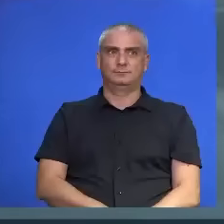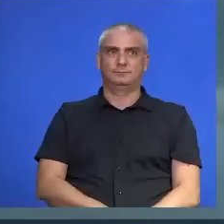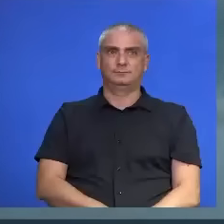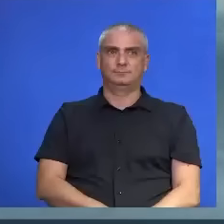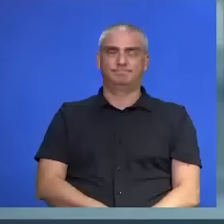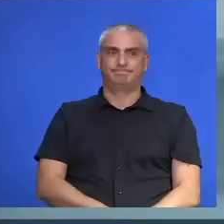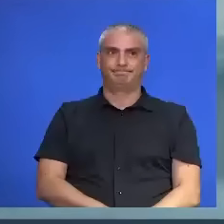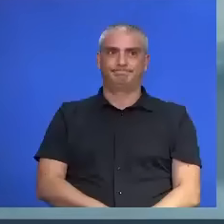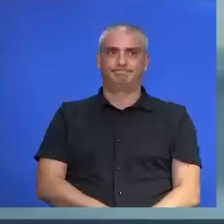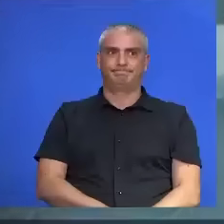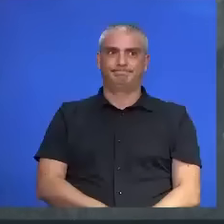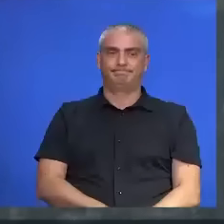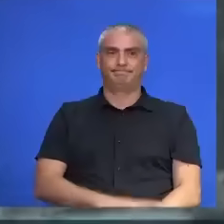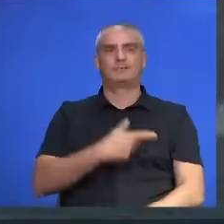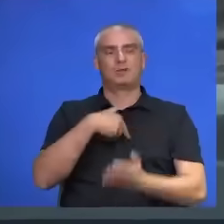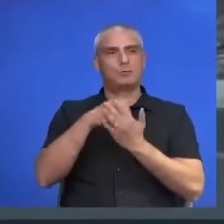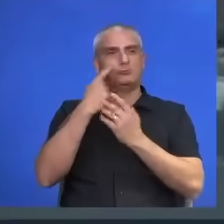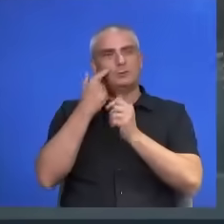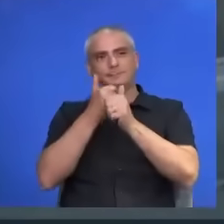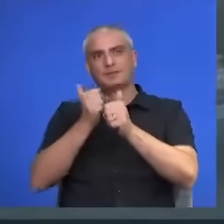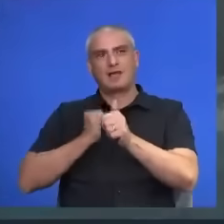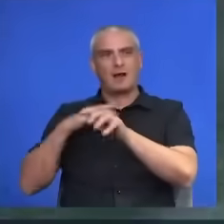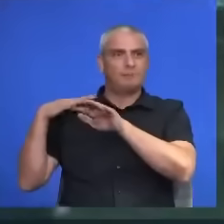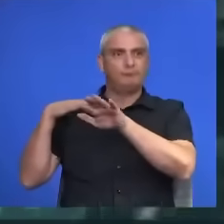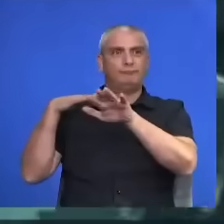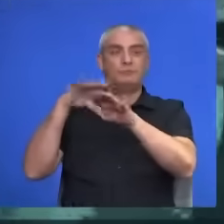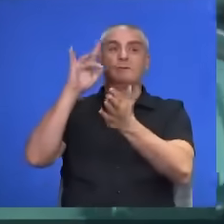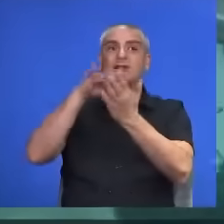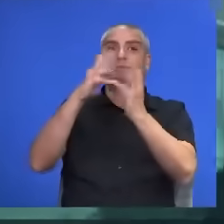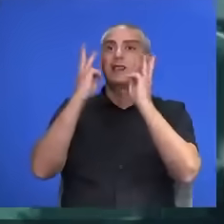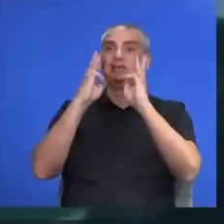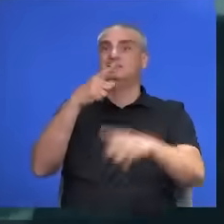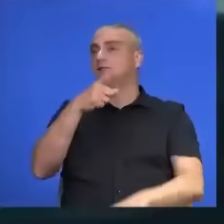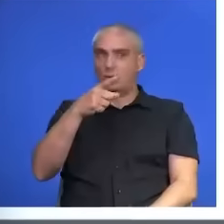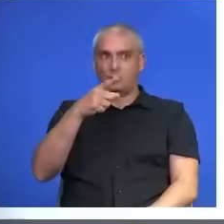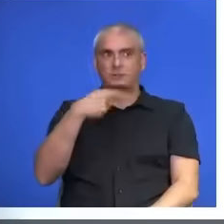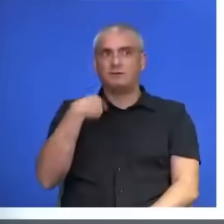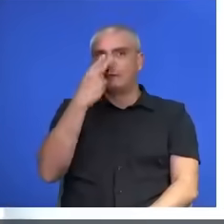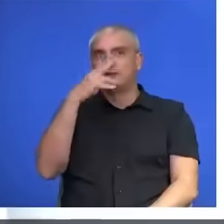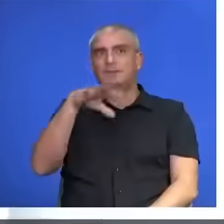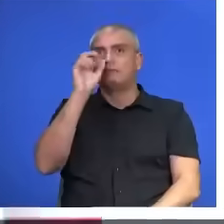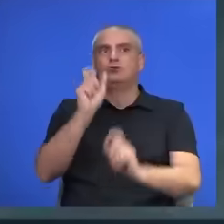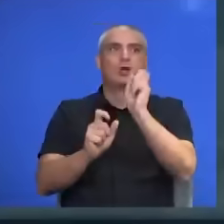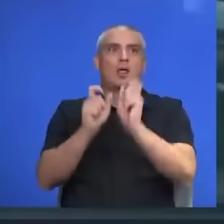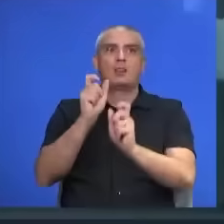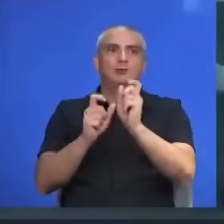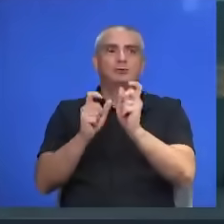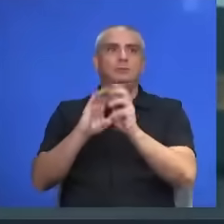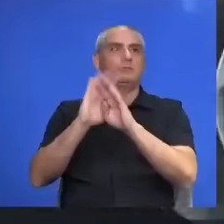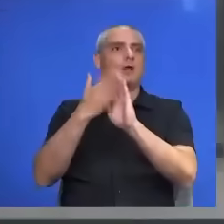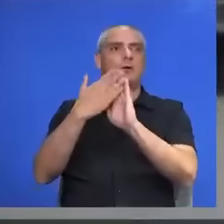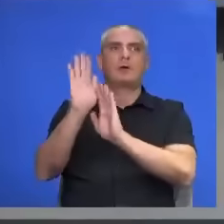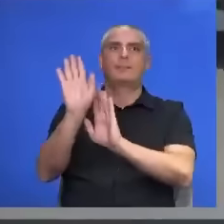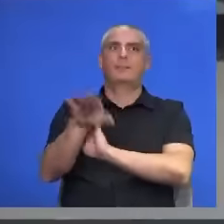אנחנו ממשיכים אחרי הכוחות, מגיעים לעיר צדרות ומנסים למצוא אנשים. הכל ריק, עיר